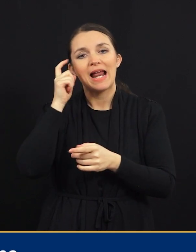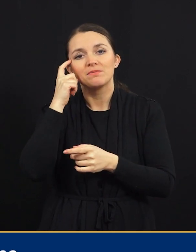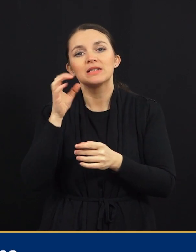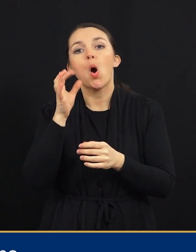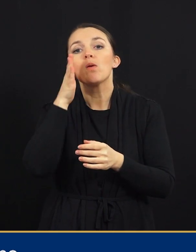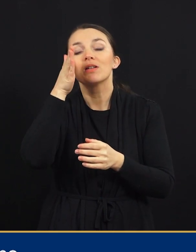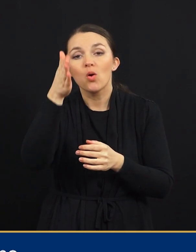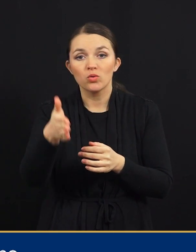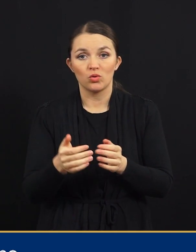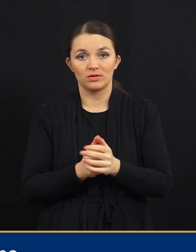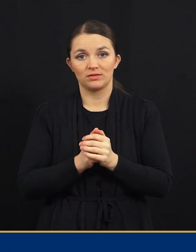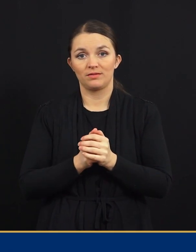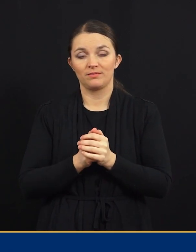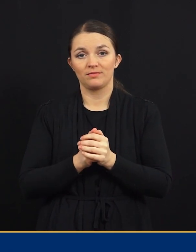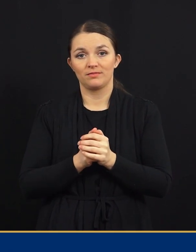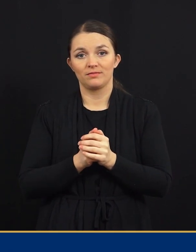o prihodnosti.